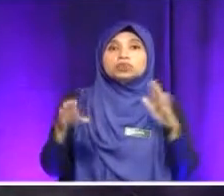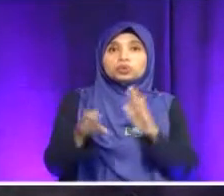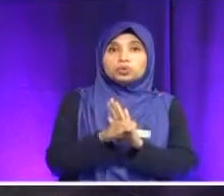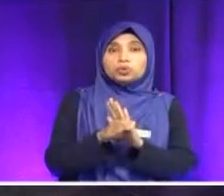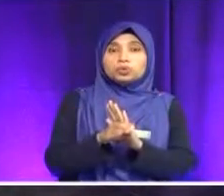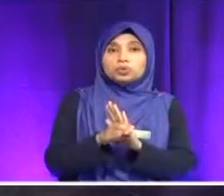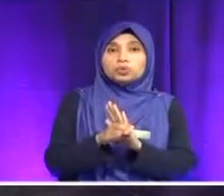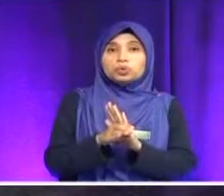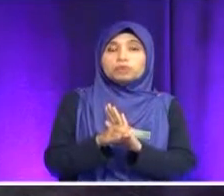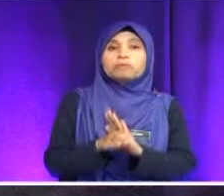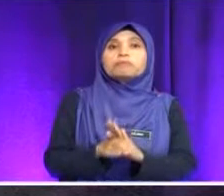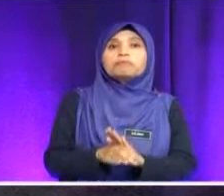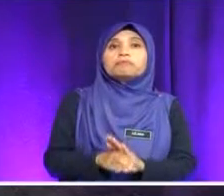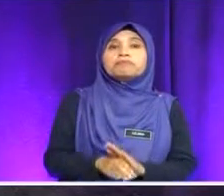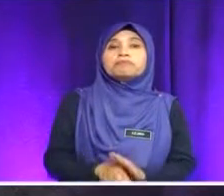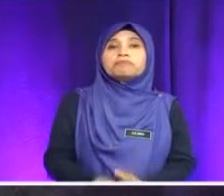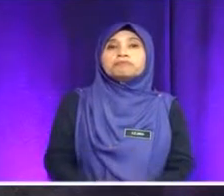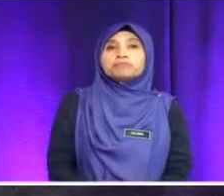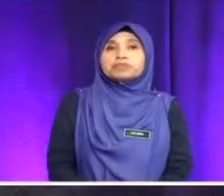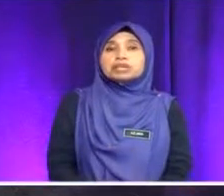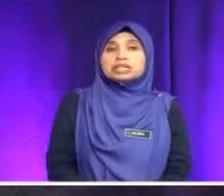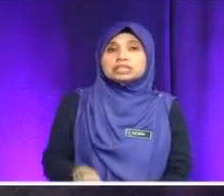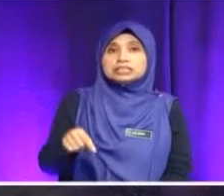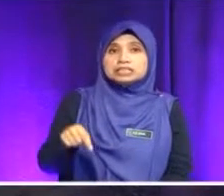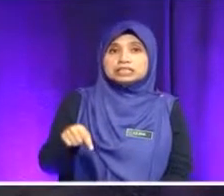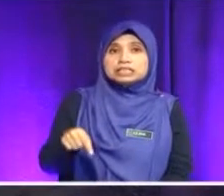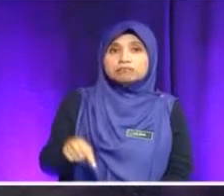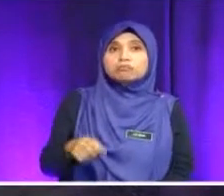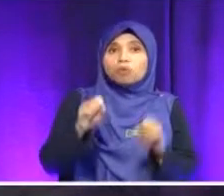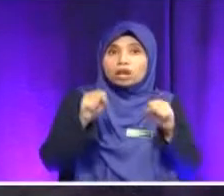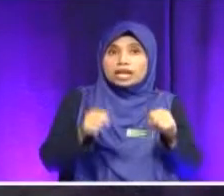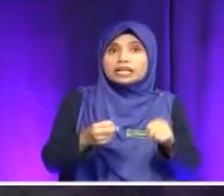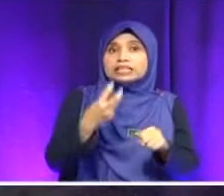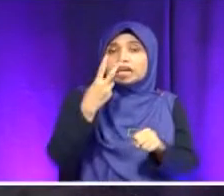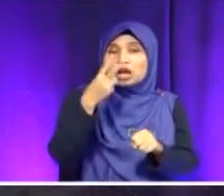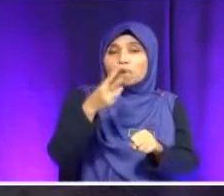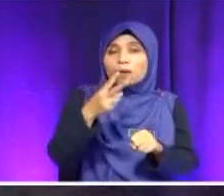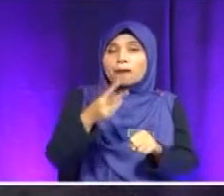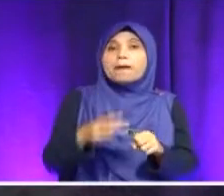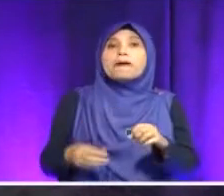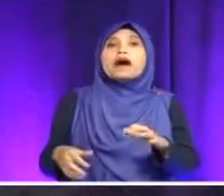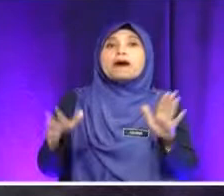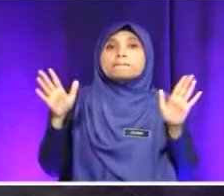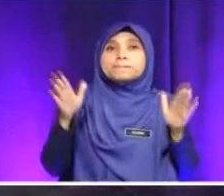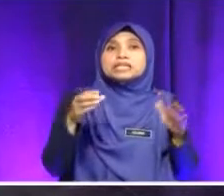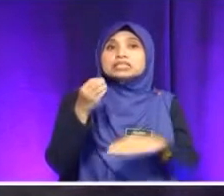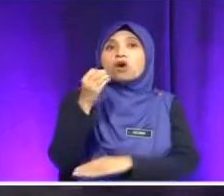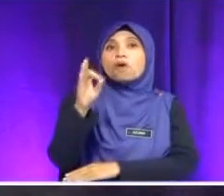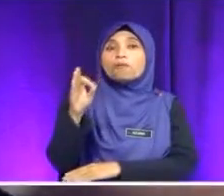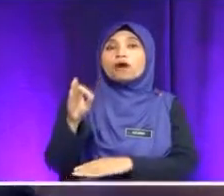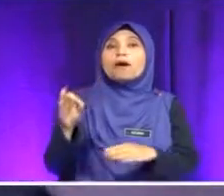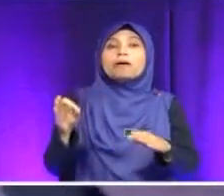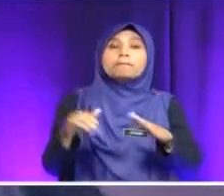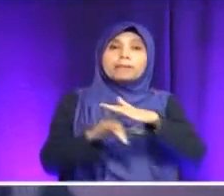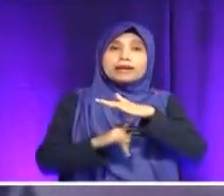tidak ada contoh jago bikin ikan sebelum tengok lipatan of Paradise Oke